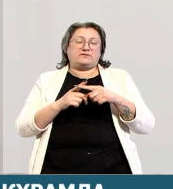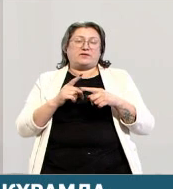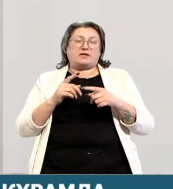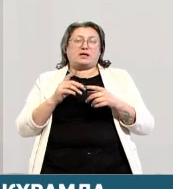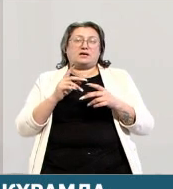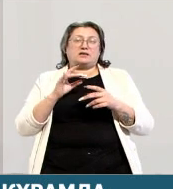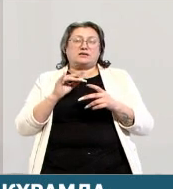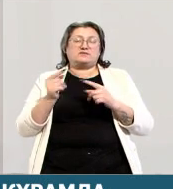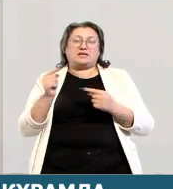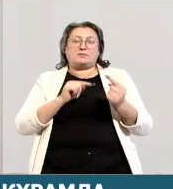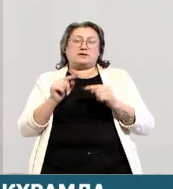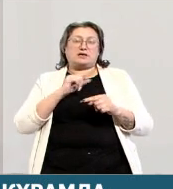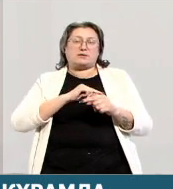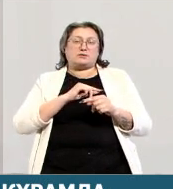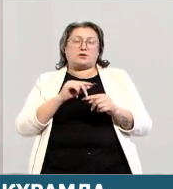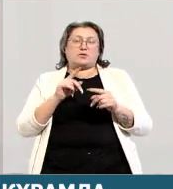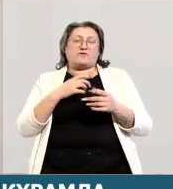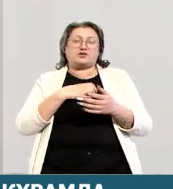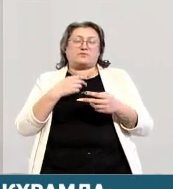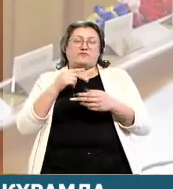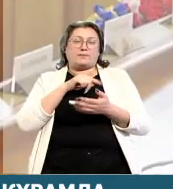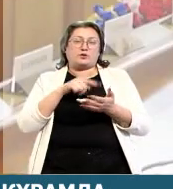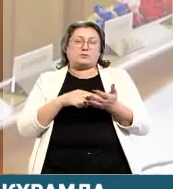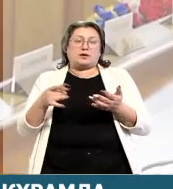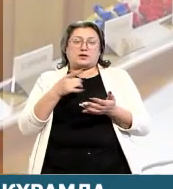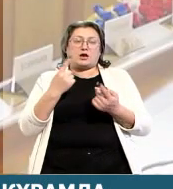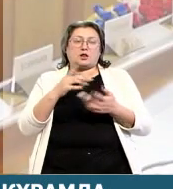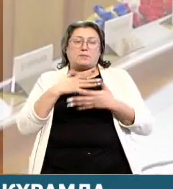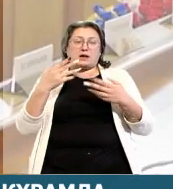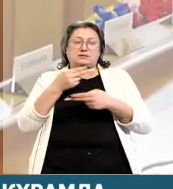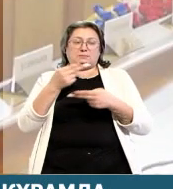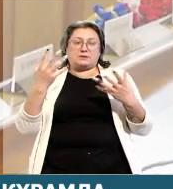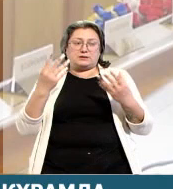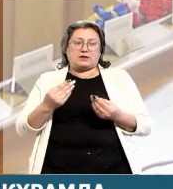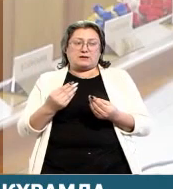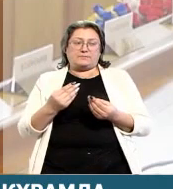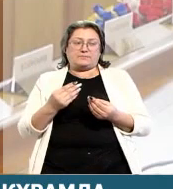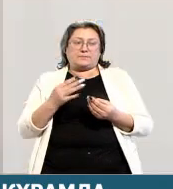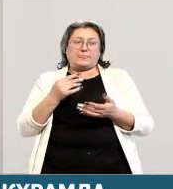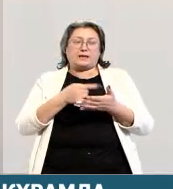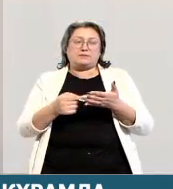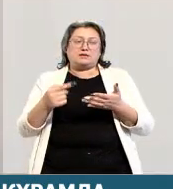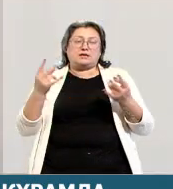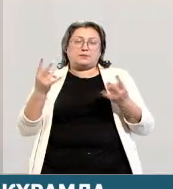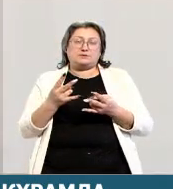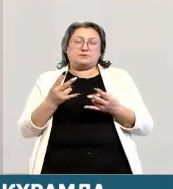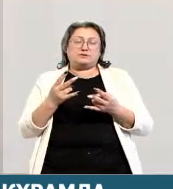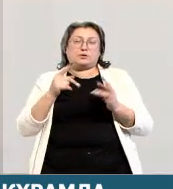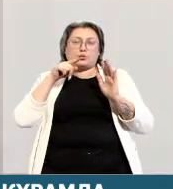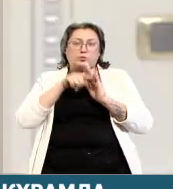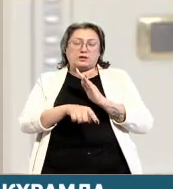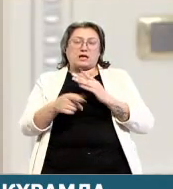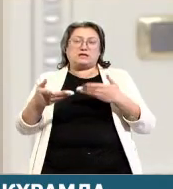әрі нығайтуға ниетті екенін растады. Сонымен қатар екі ел басшылары өңірлік және жаһандық күн тәртібіндегі негізгі мәселелерге қатысты